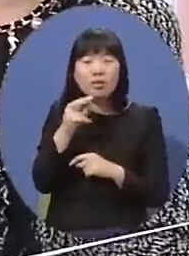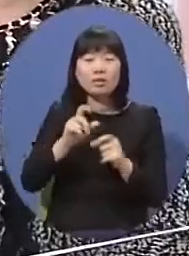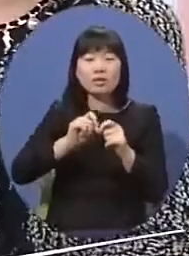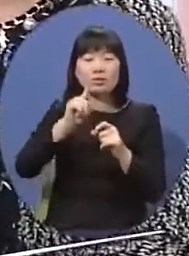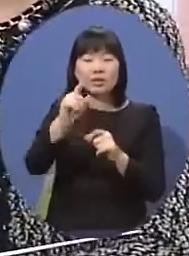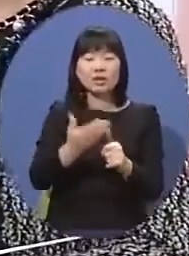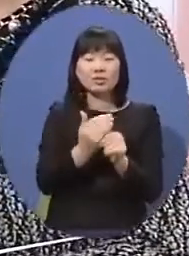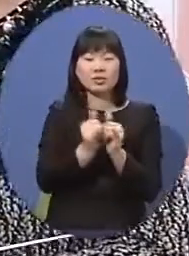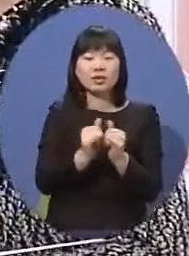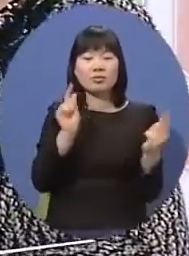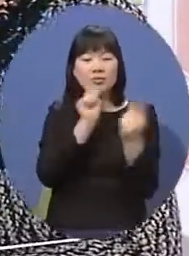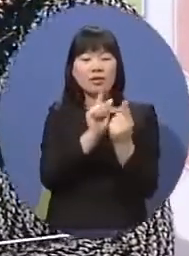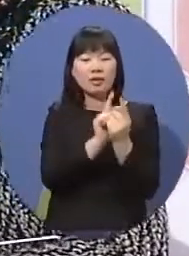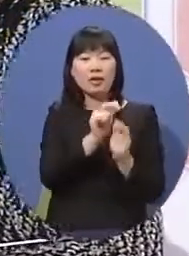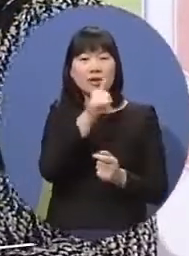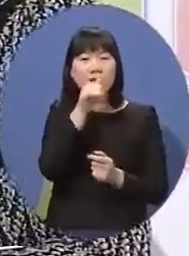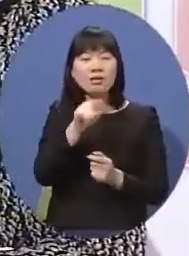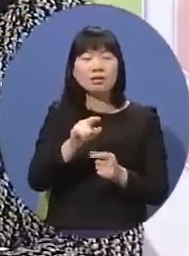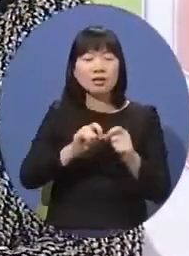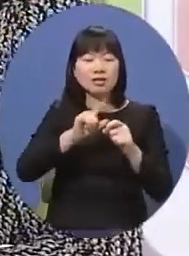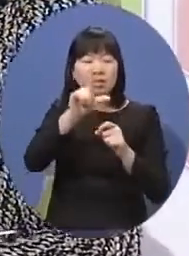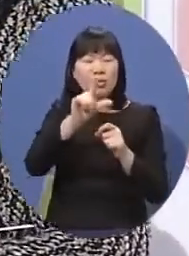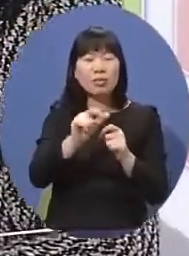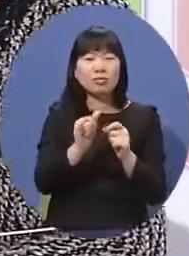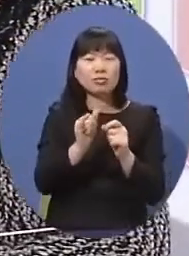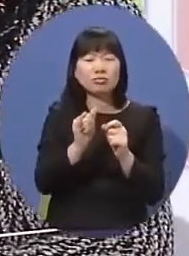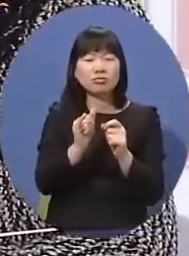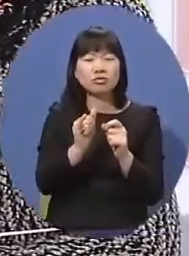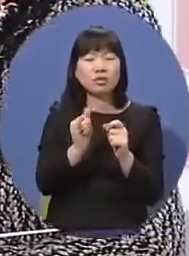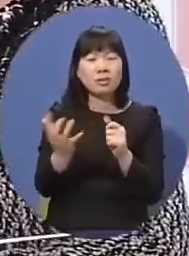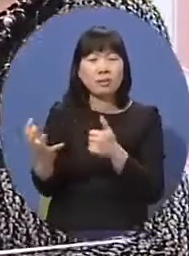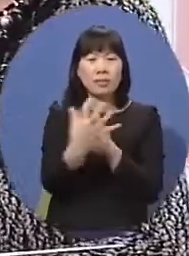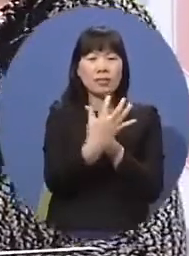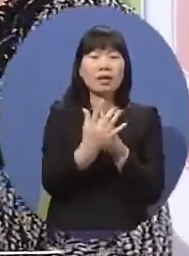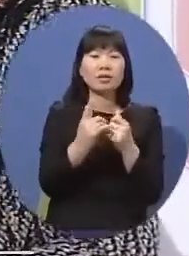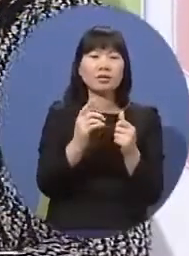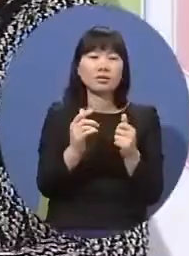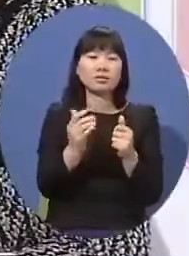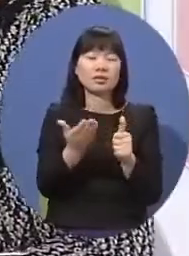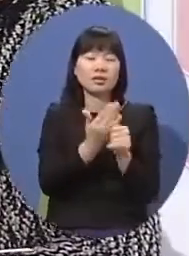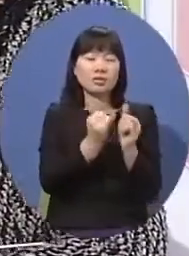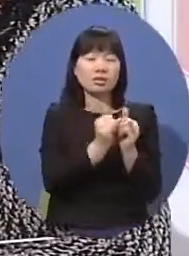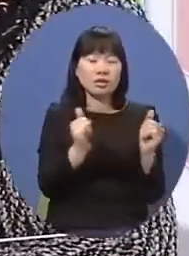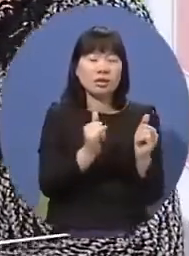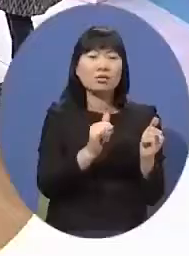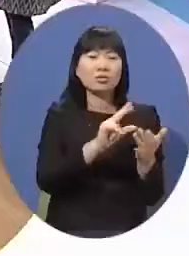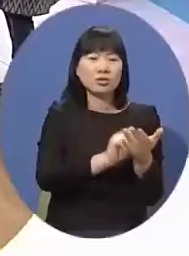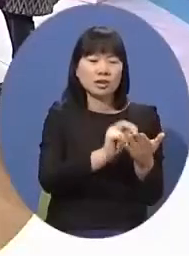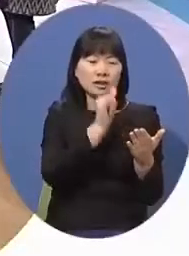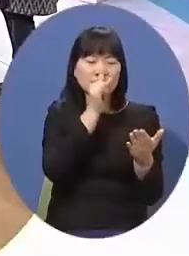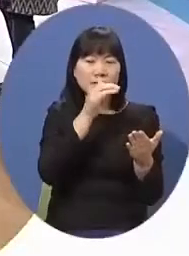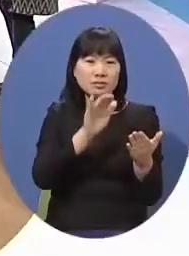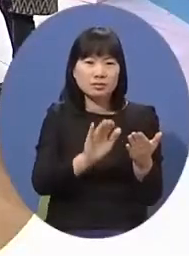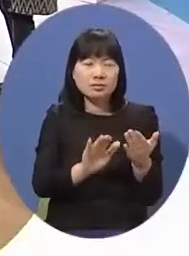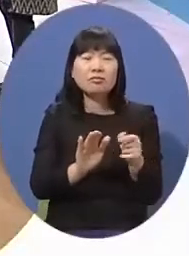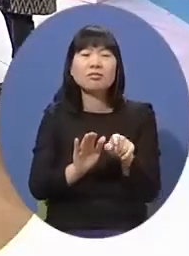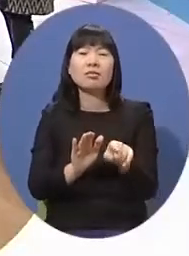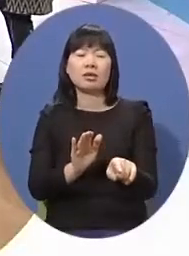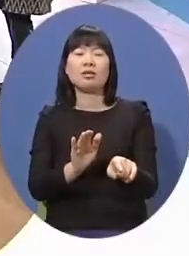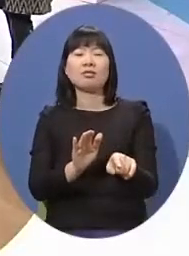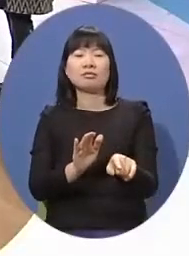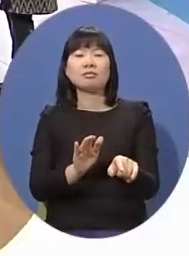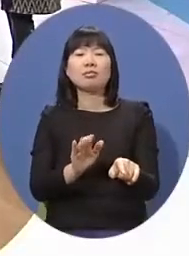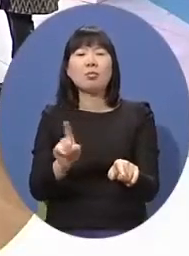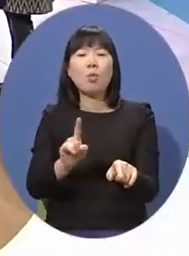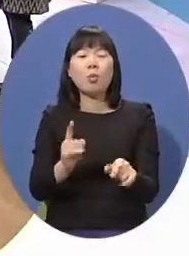다수의 양육자를 만나게 되면 그 다수도 조금 문제가 되지만 가장 큰 문제가 되는 거는 양육자 간의 아이를